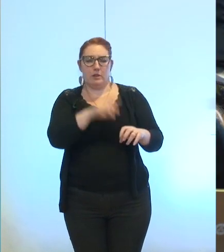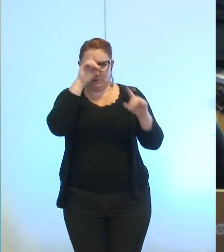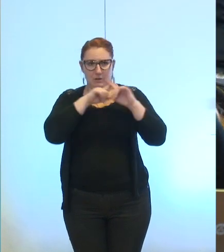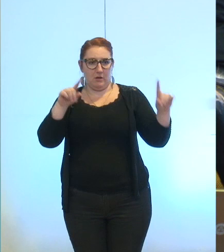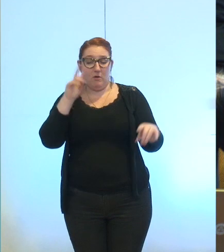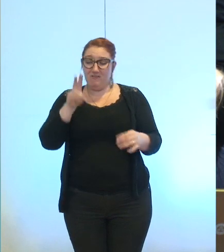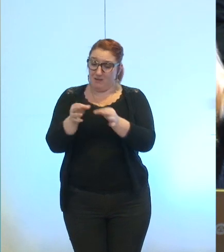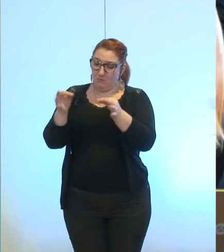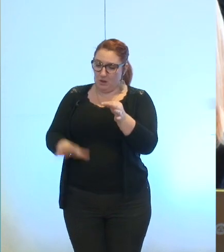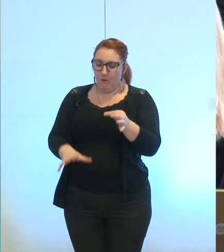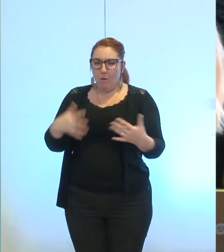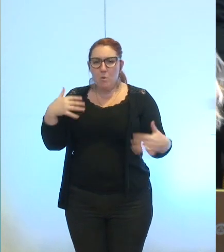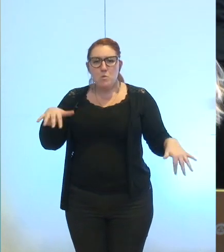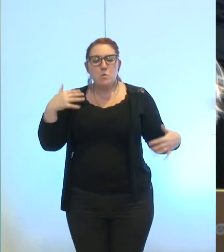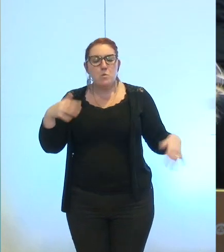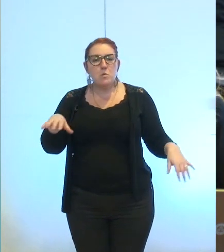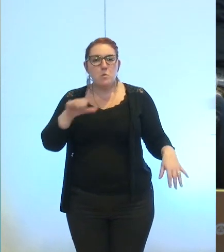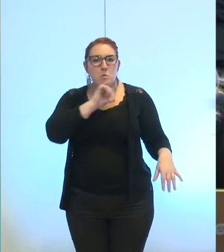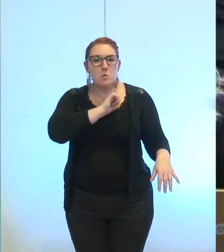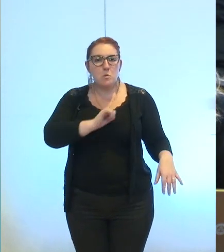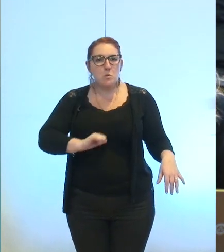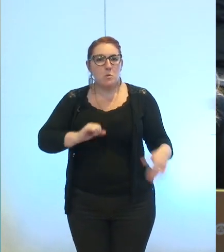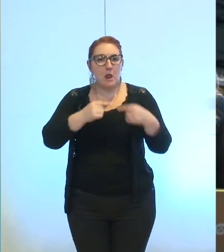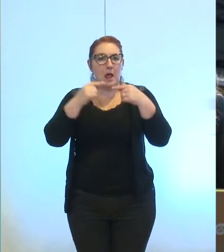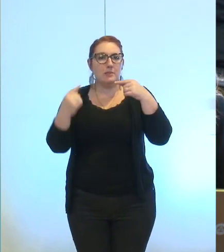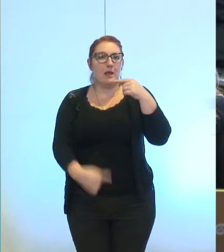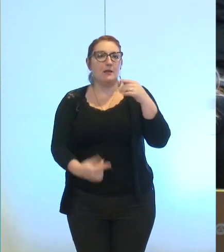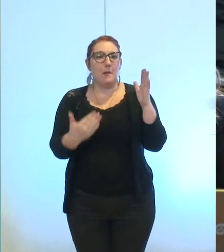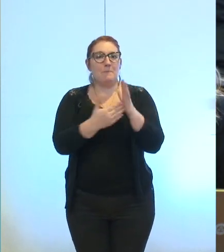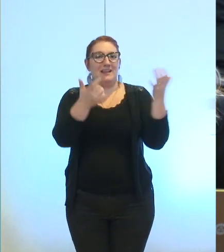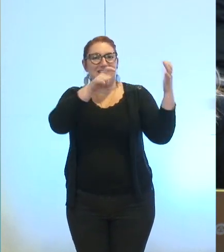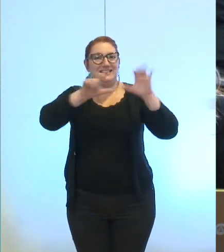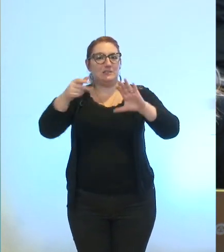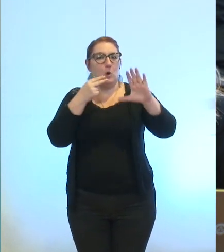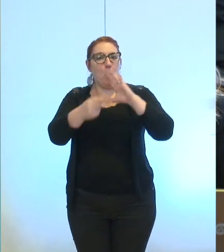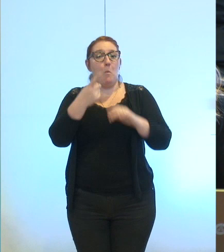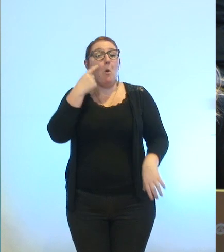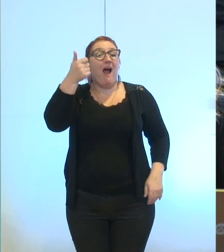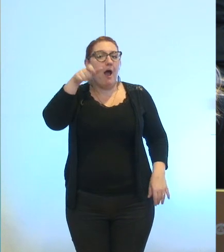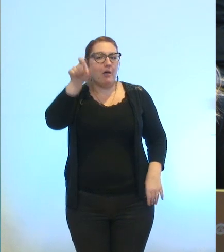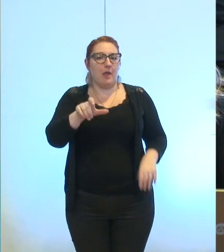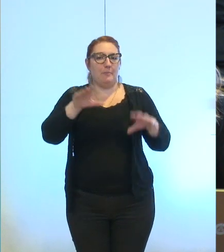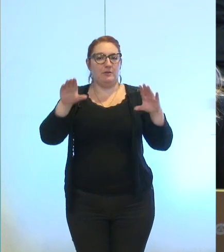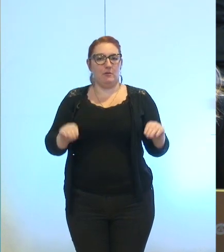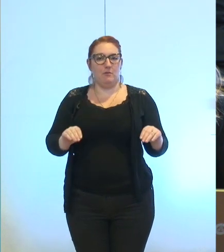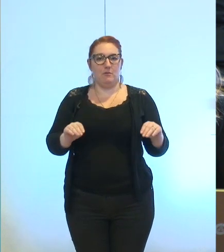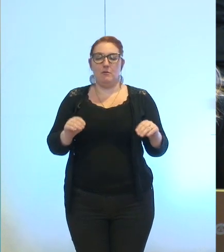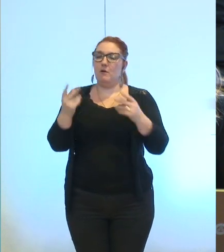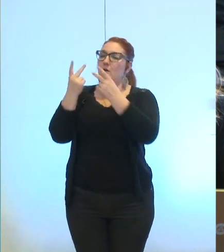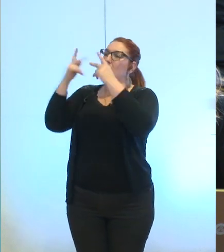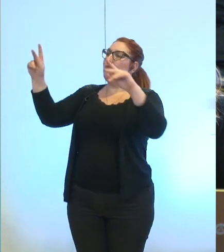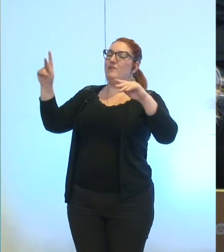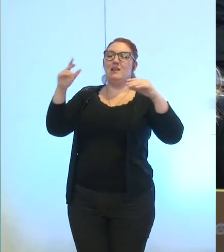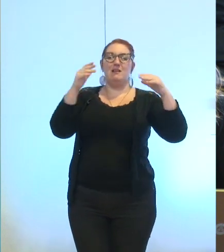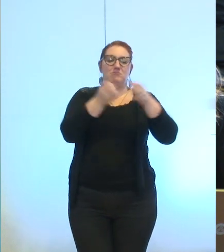tour tout d'abord la dette elle est de 1700 € par habitant alors que la moyenne de la strade des villes à laquelle Grenoble